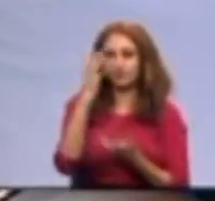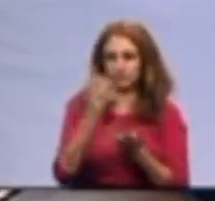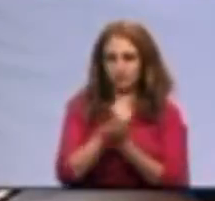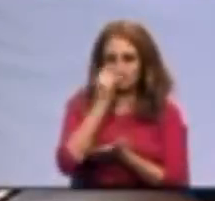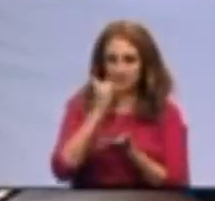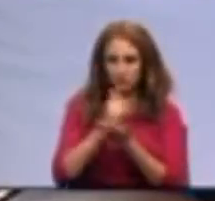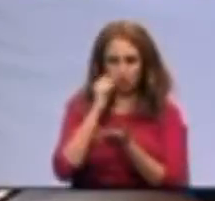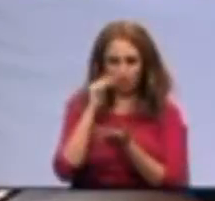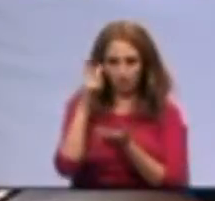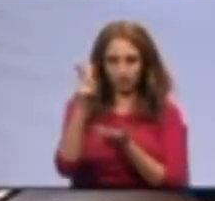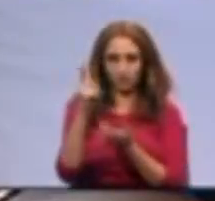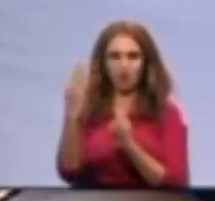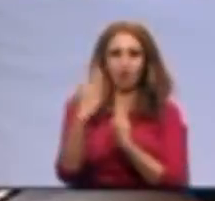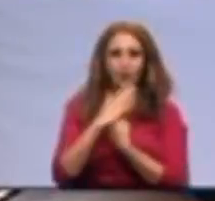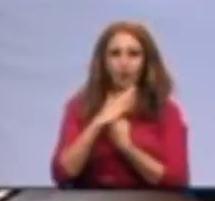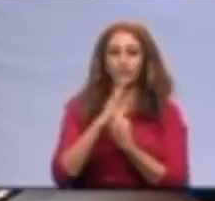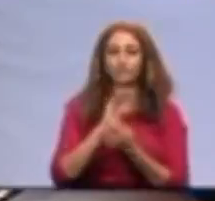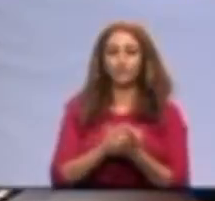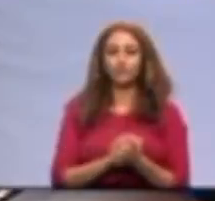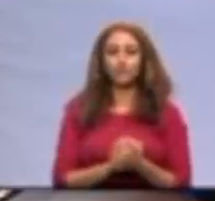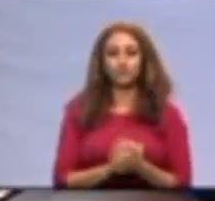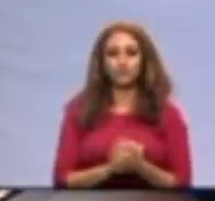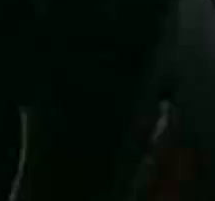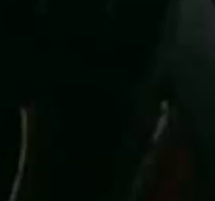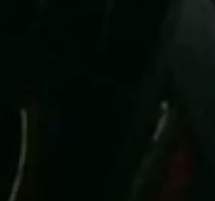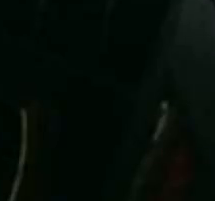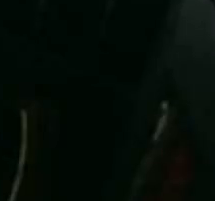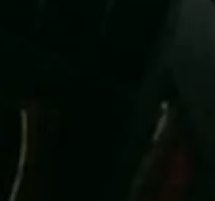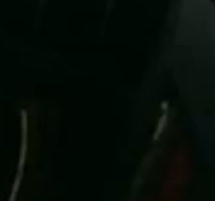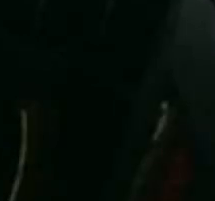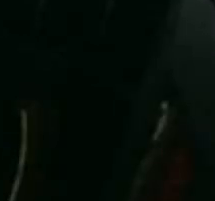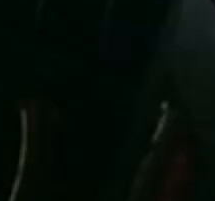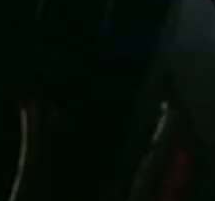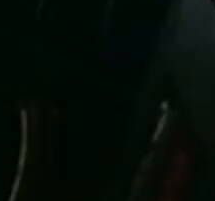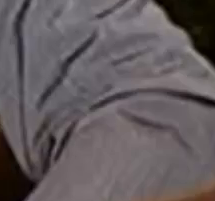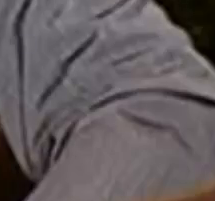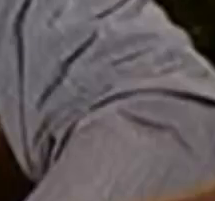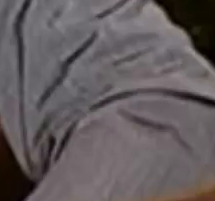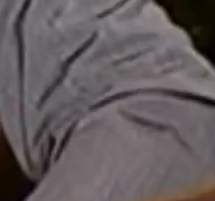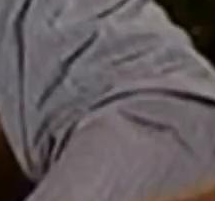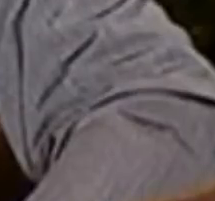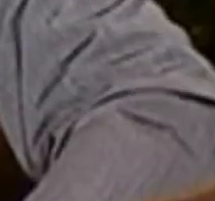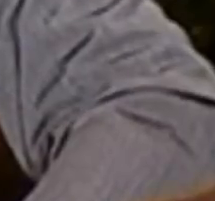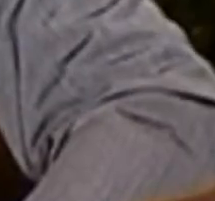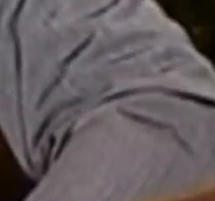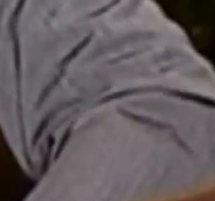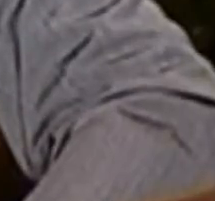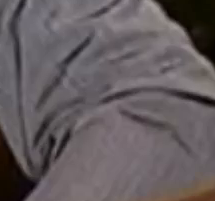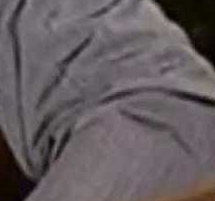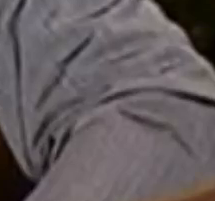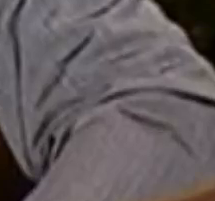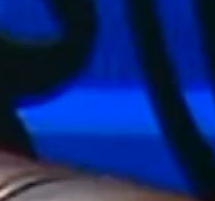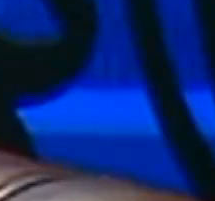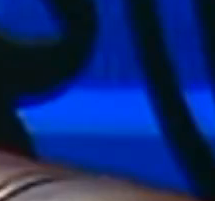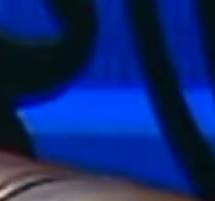وكانت أول غنية لألي على ذا الحال بعد يانا. يعني أنا أظن هي الأغنية اللي أقدر أقول إنها عرفتني الناس بيكي